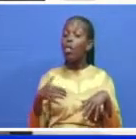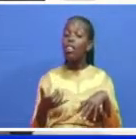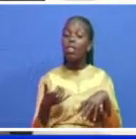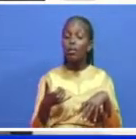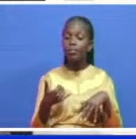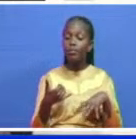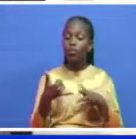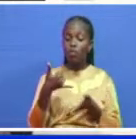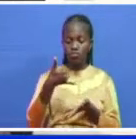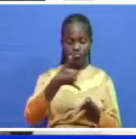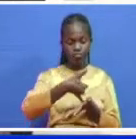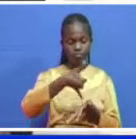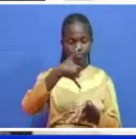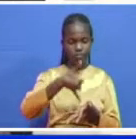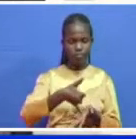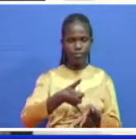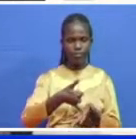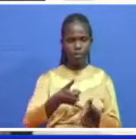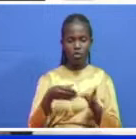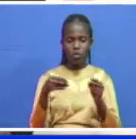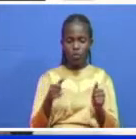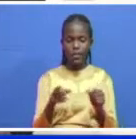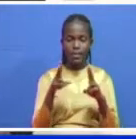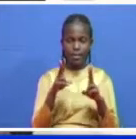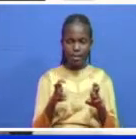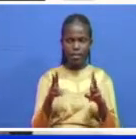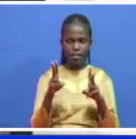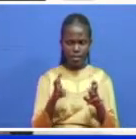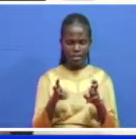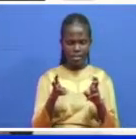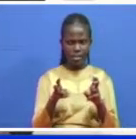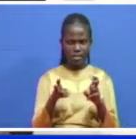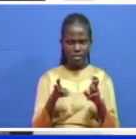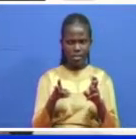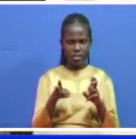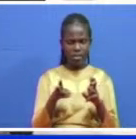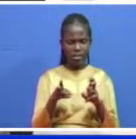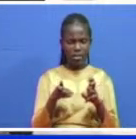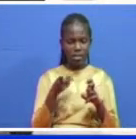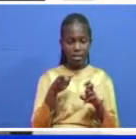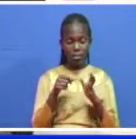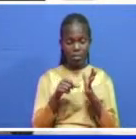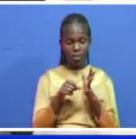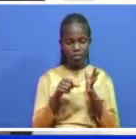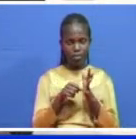ambao wanahusika ili kuweza kutafuta suluhu ya kudumu katika shinda hii.